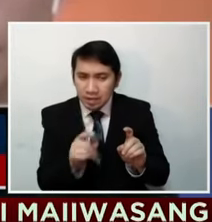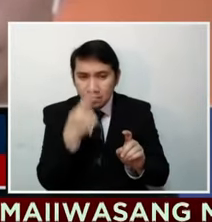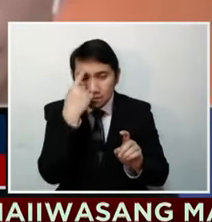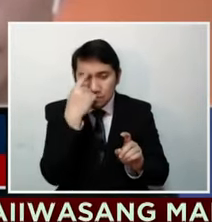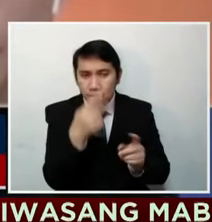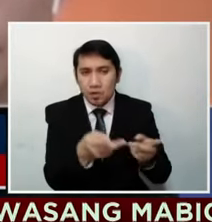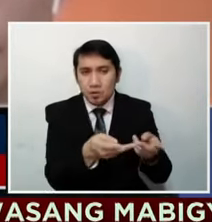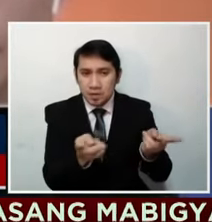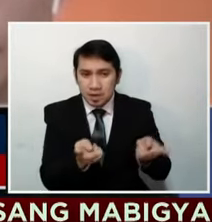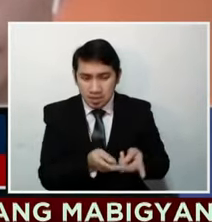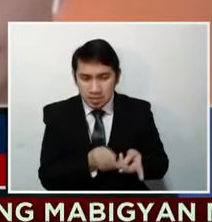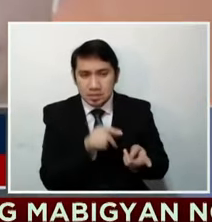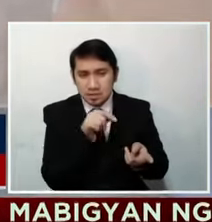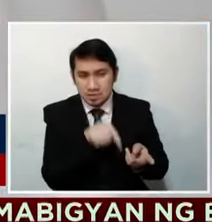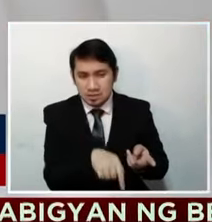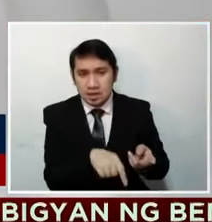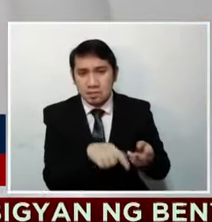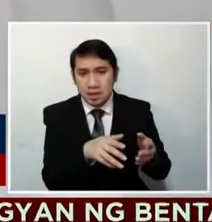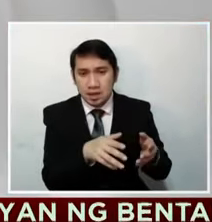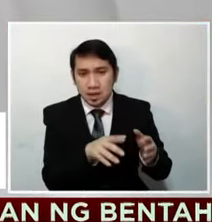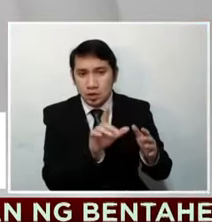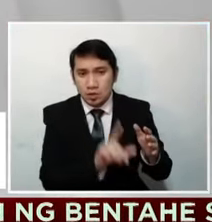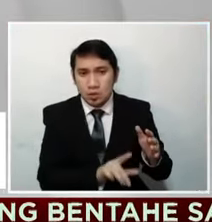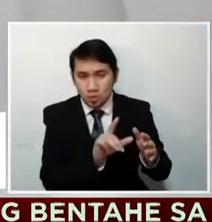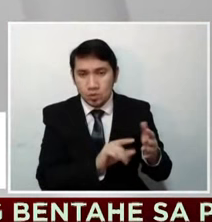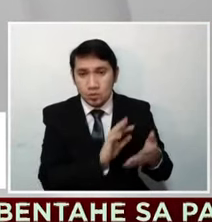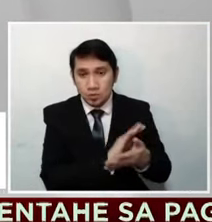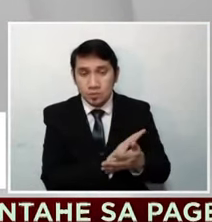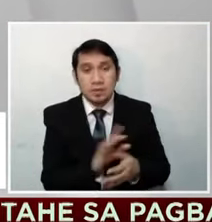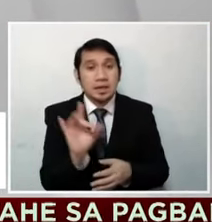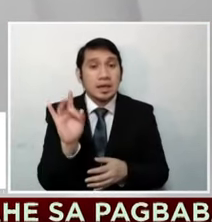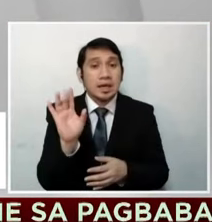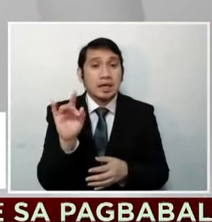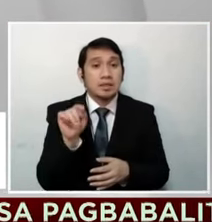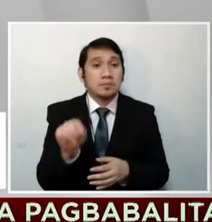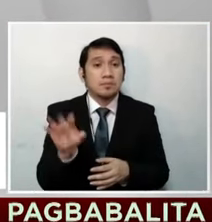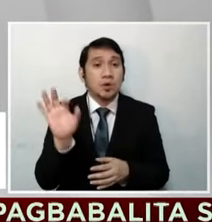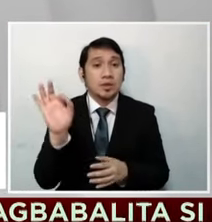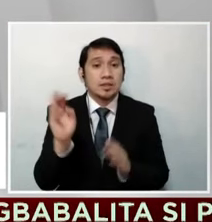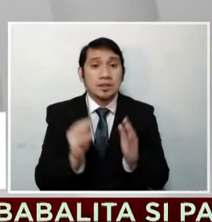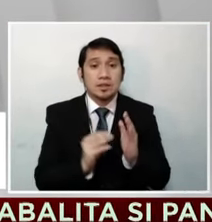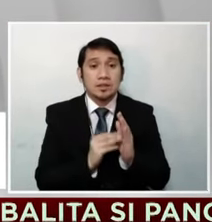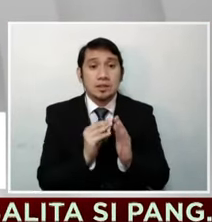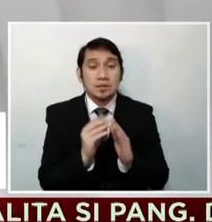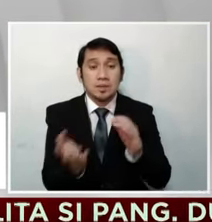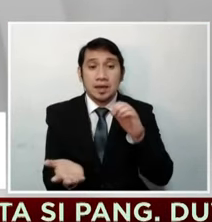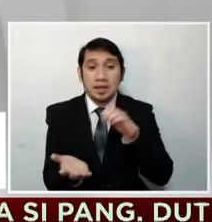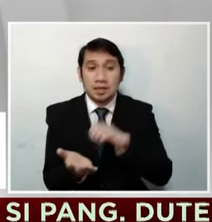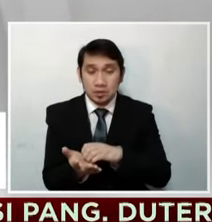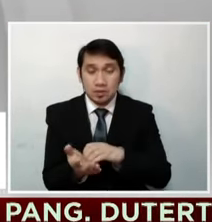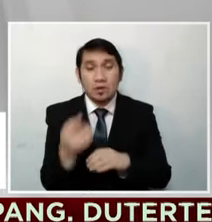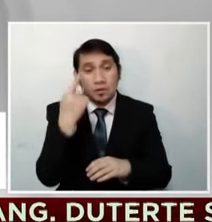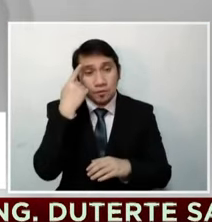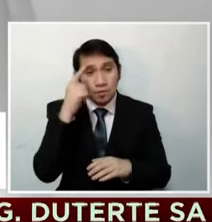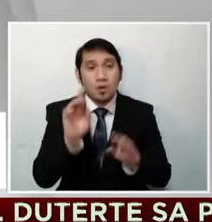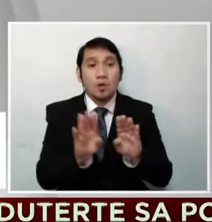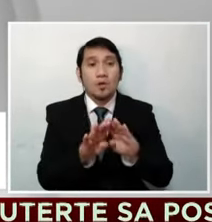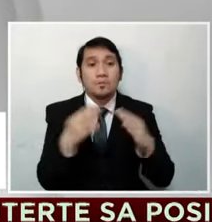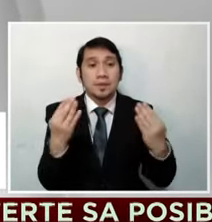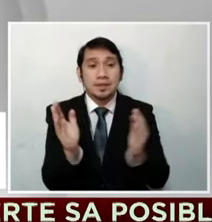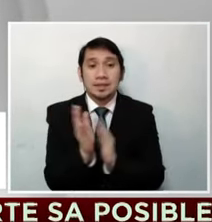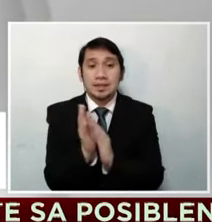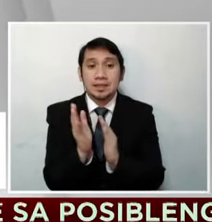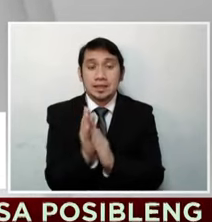ang kaso, he may allow it. Tinatayang 18.9 million na ang nag-enroll para sa muling pagbubukas ng klase